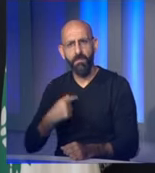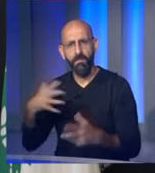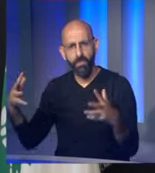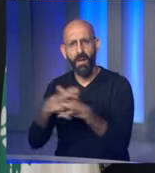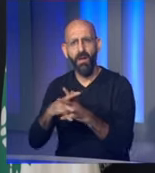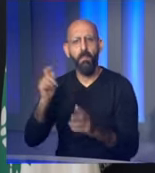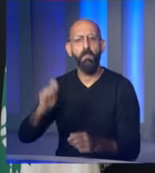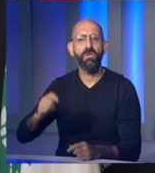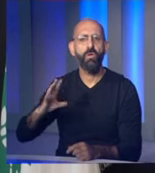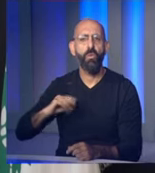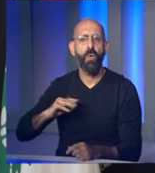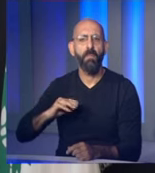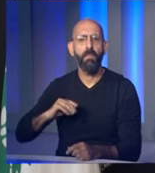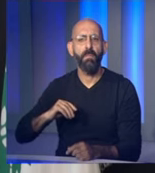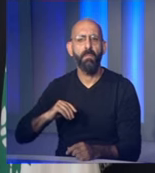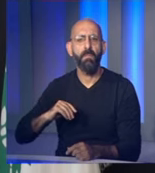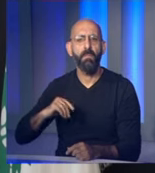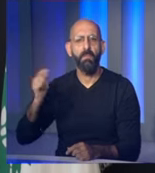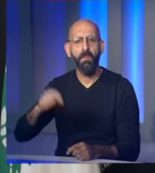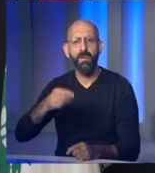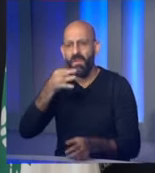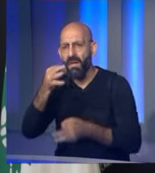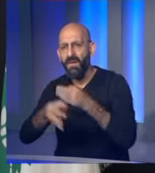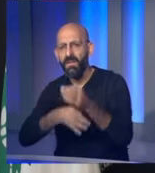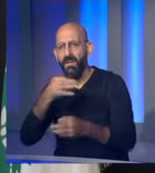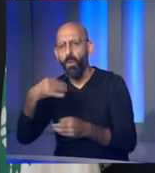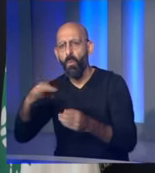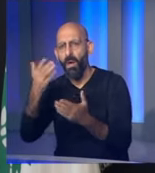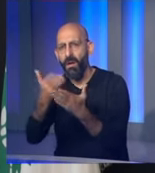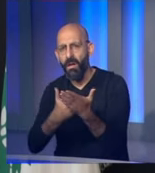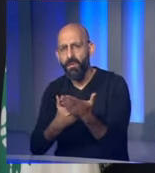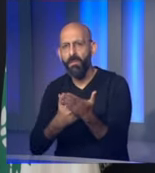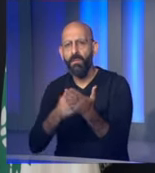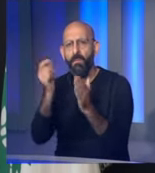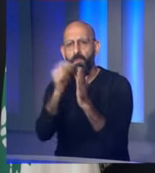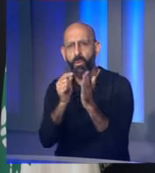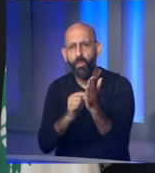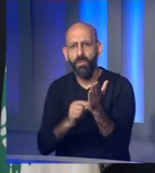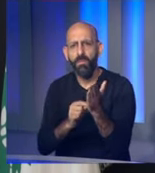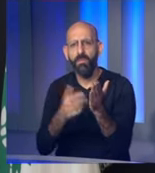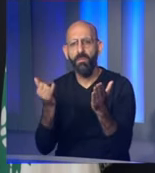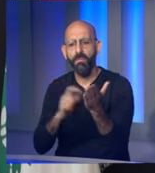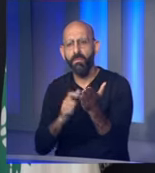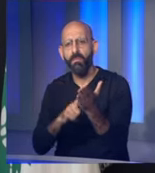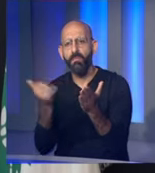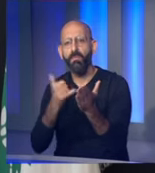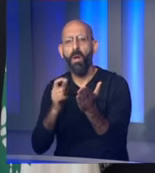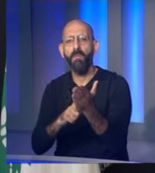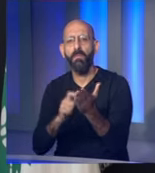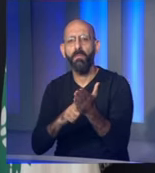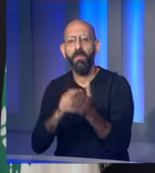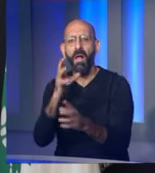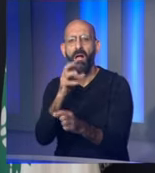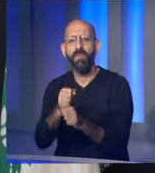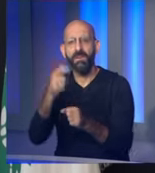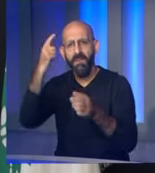حزب الكتائب مطالبته مشارك شكه مجلس النواب واطلاعه على تفاصيل الاوراق والبنود المطروحه واشراكه في